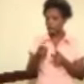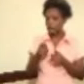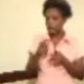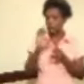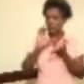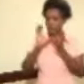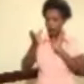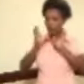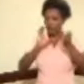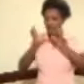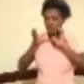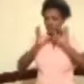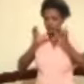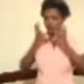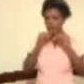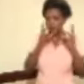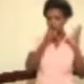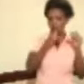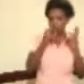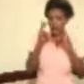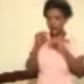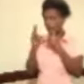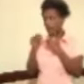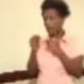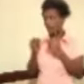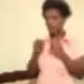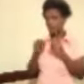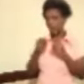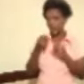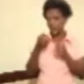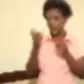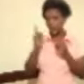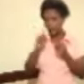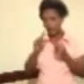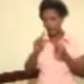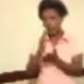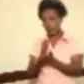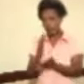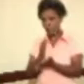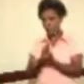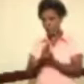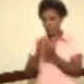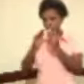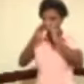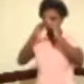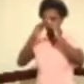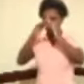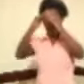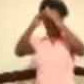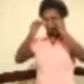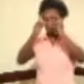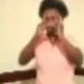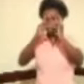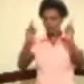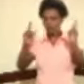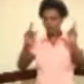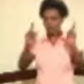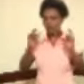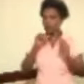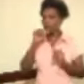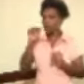conversations que nous fait, des petites enquêtes que nous menons, que, côté yo yé, en battante là, gagné de facilité que